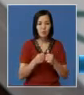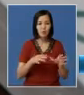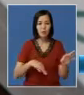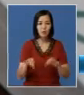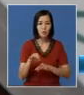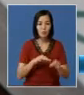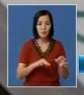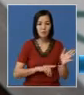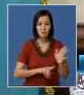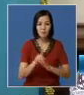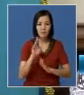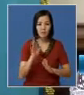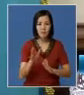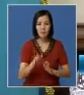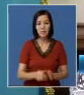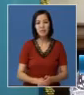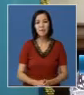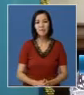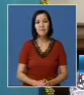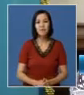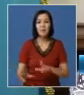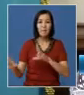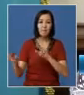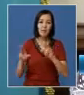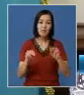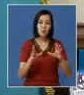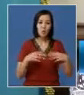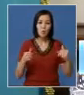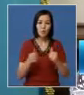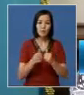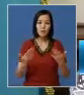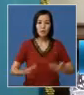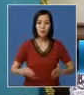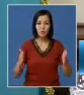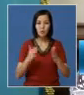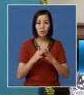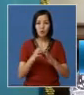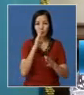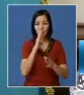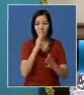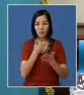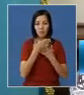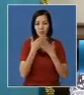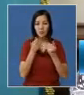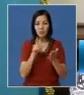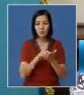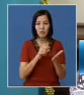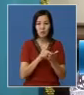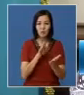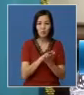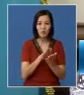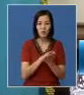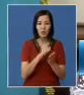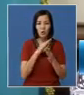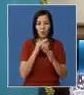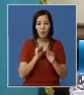тілге тиек етті. Бақытты отбасы бағдарламасымен тұрғын үйлер тұрақты табысы жоқ және зейнетақы қоры жоқ көпбалалы